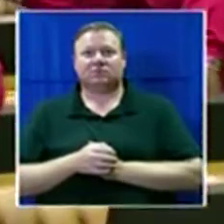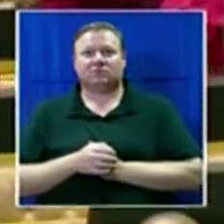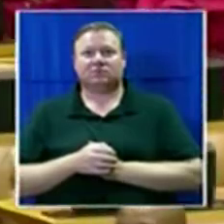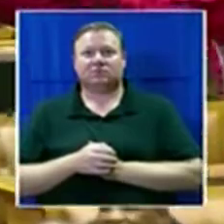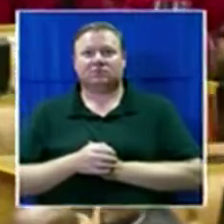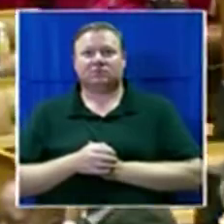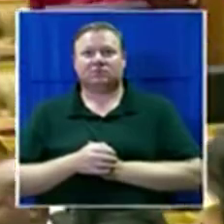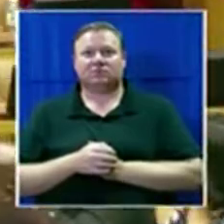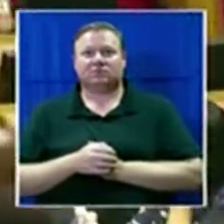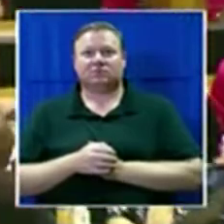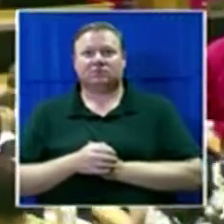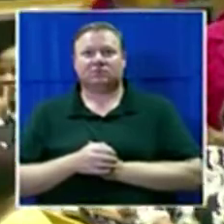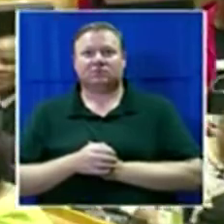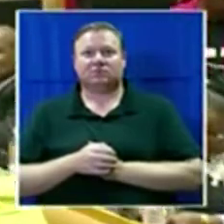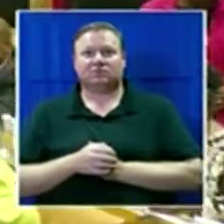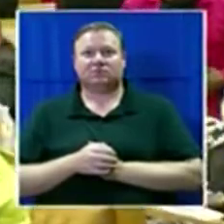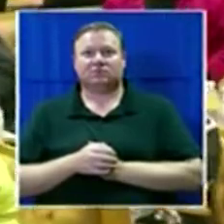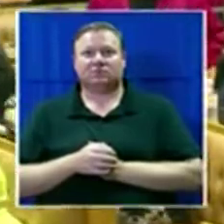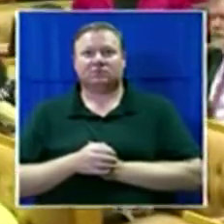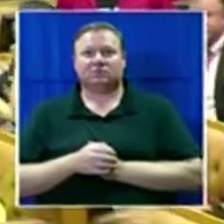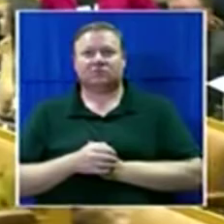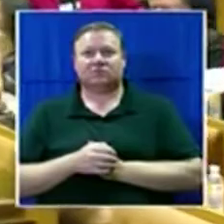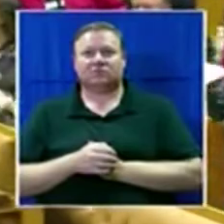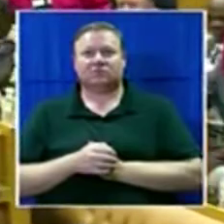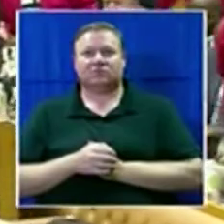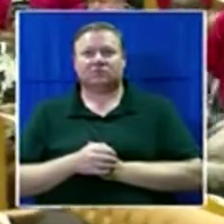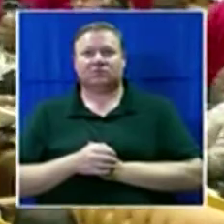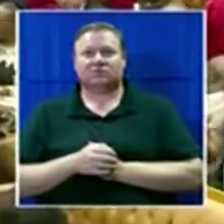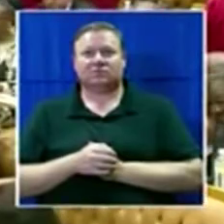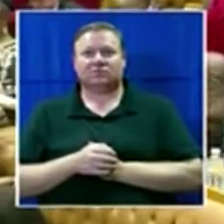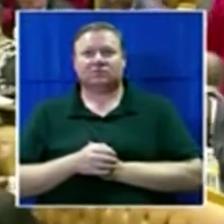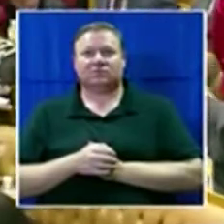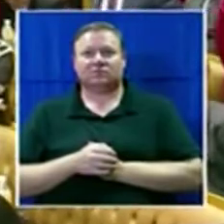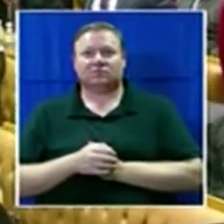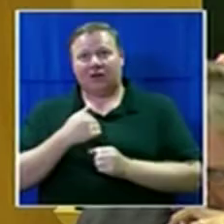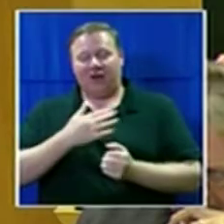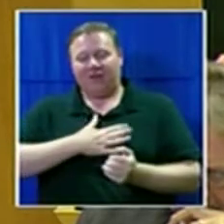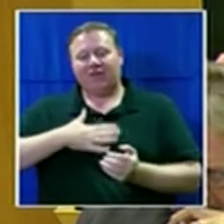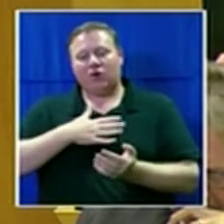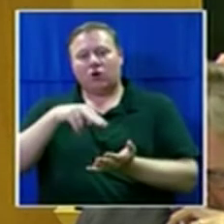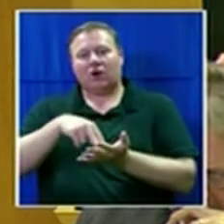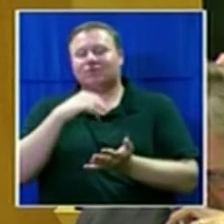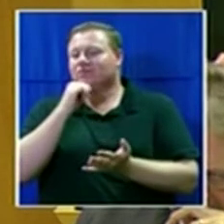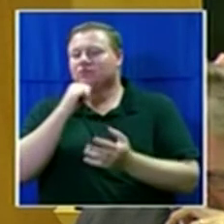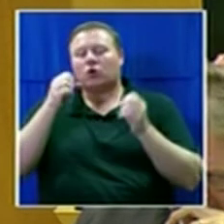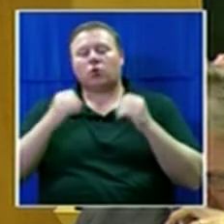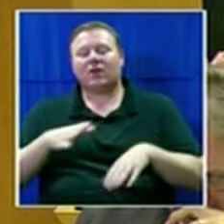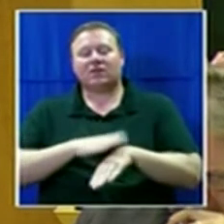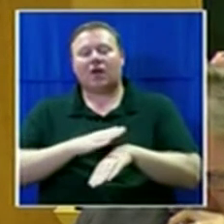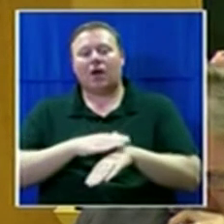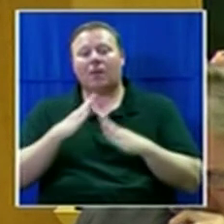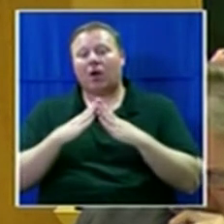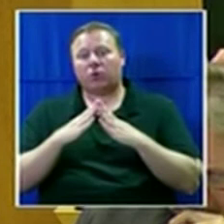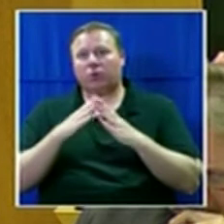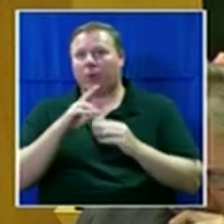uitgespreek oor die wyse waarop geweld teen vroue as 'n politieke speelbal gebruik is. Die DA se hoofsweep,